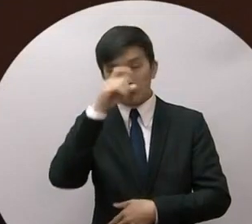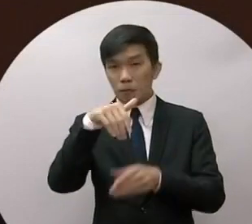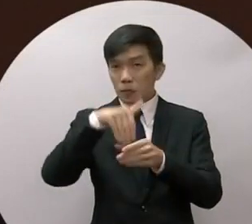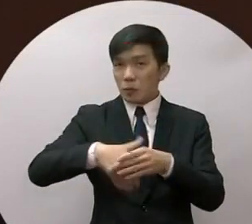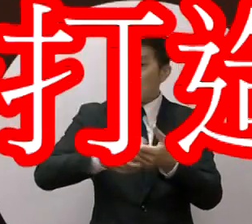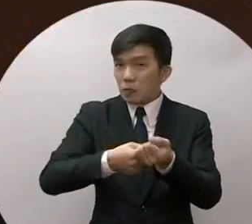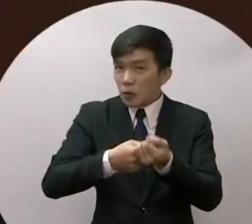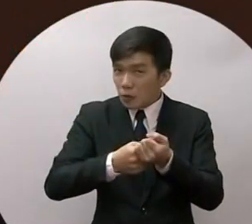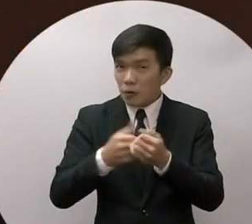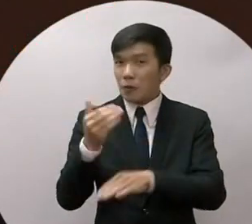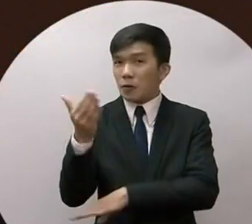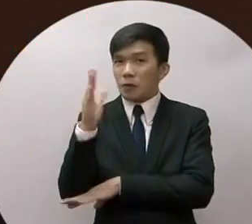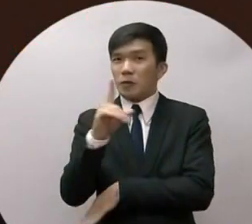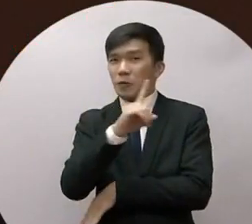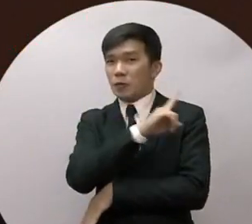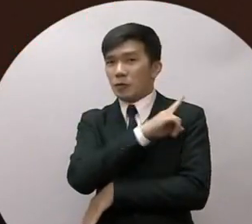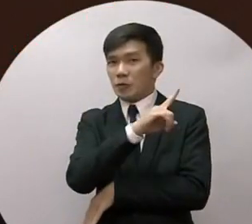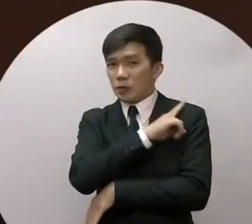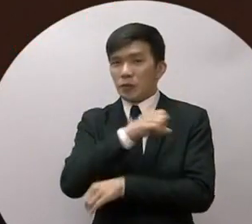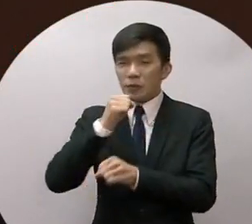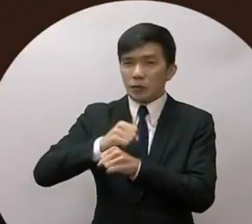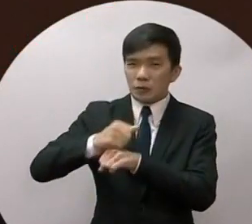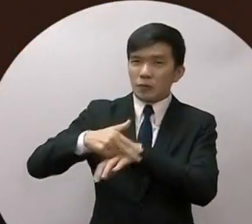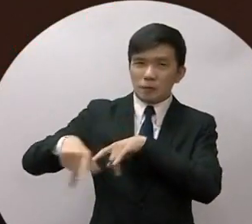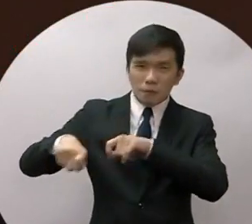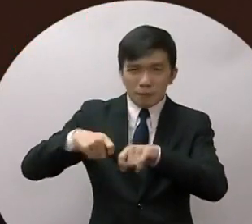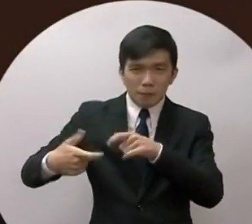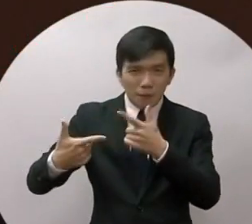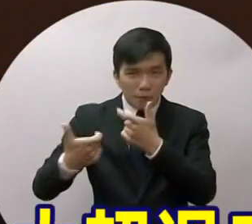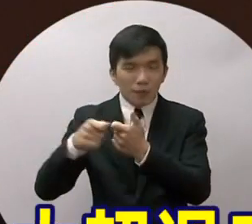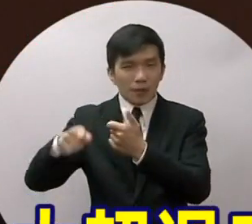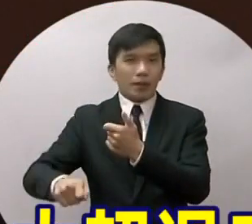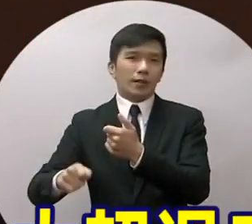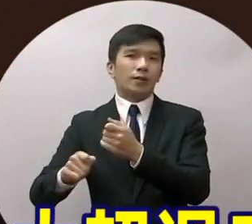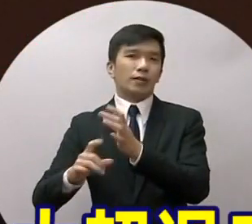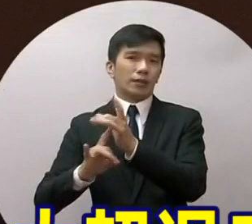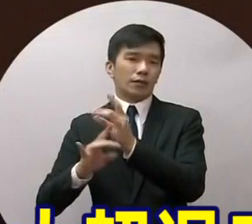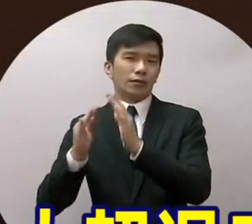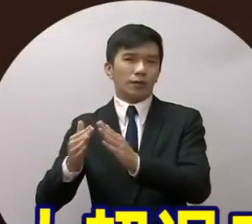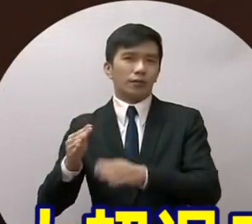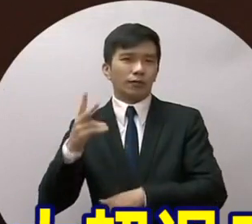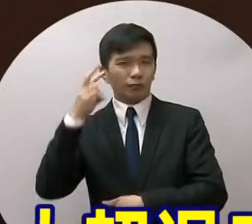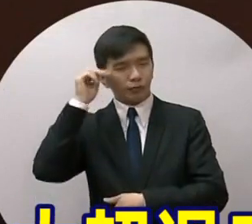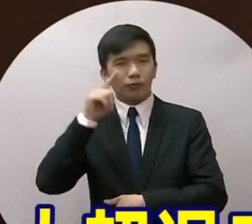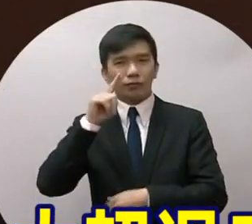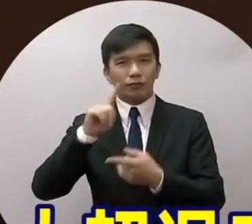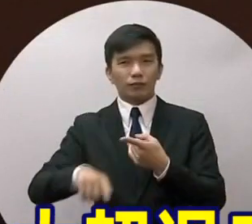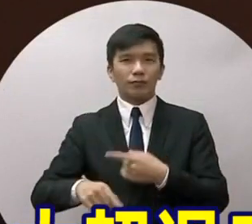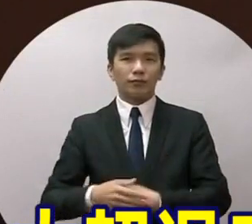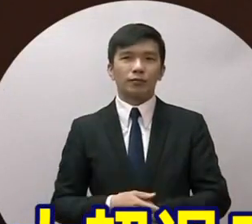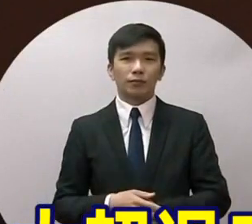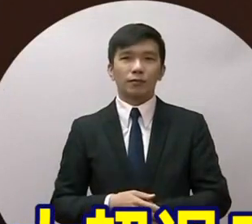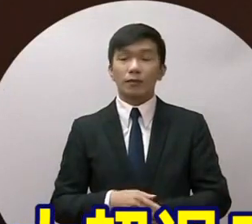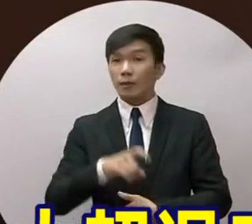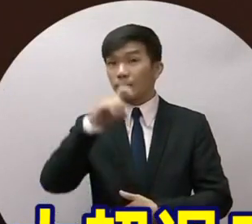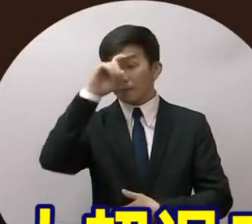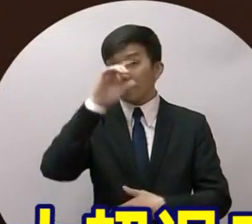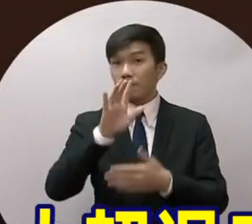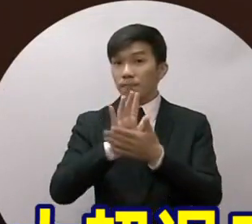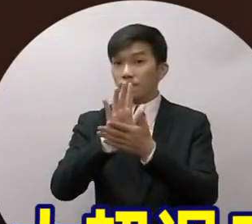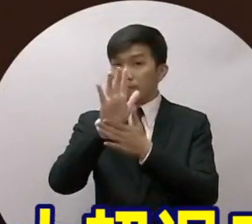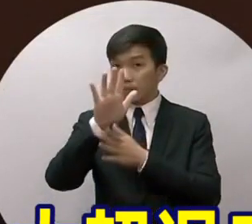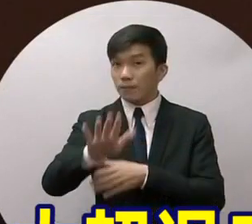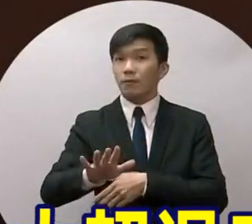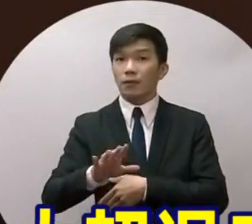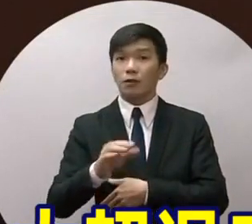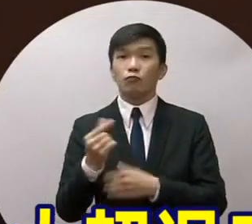动骨量身打造修地方制度法，未来我们是不是也可能用抗中保台的